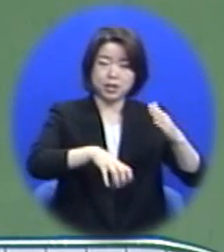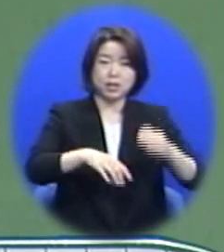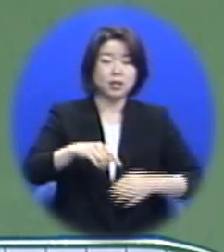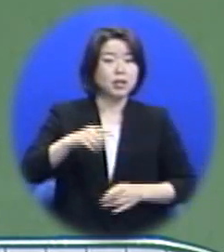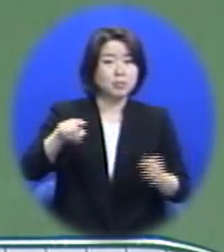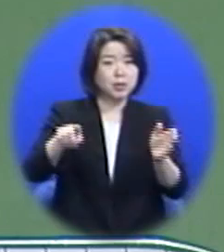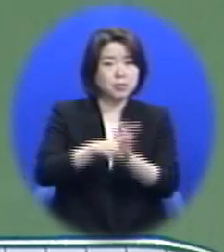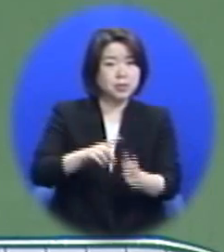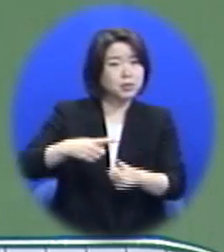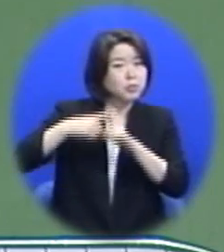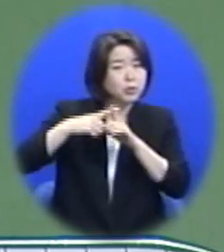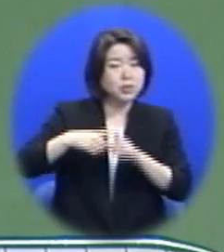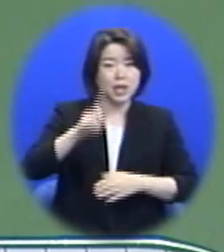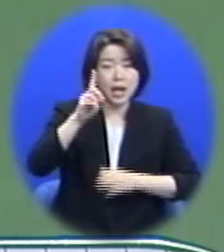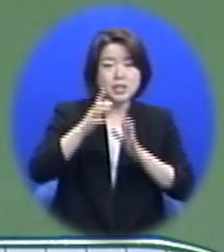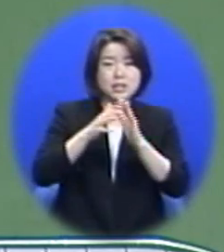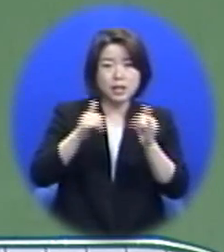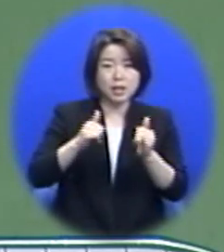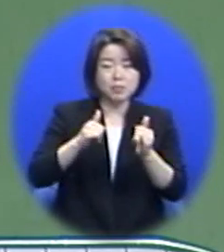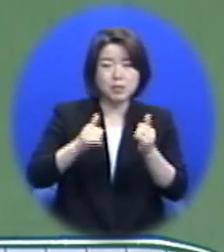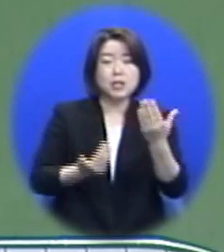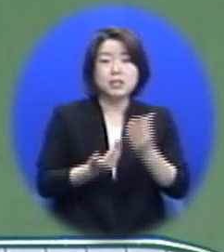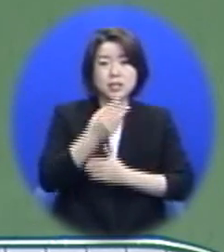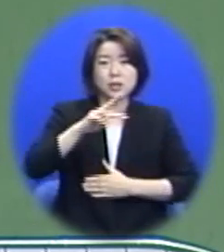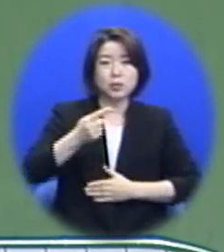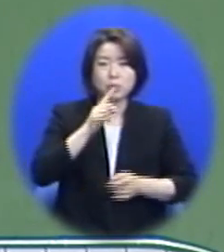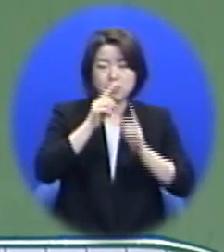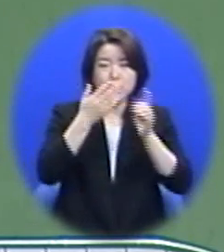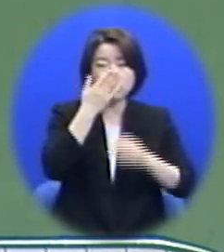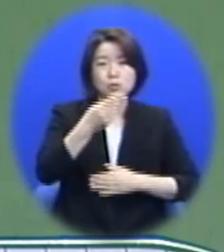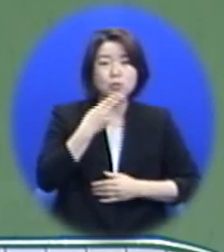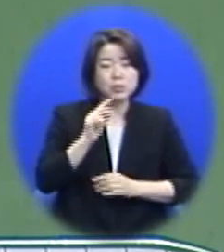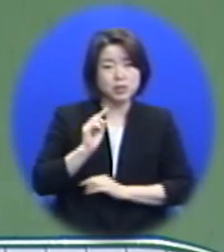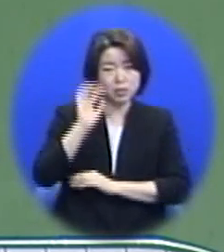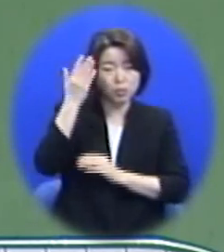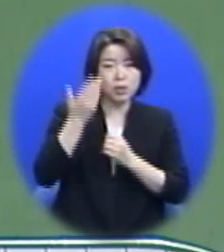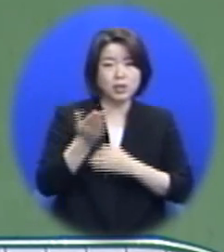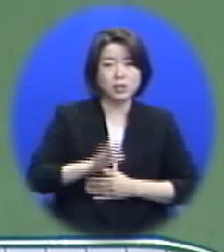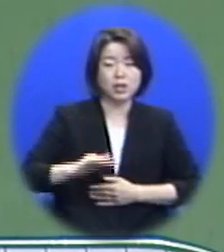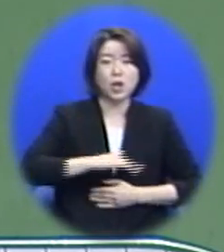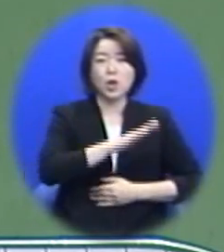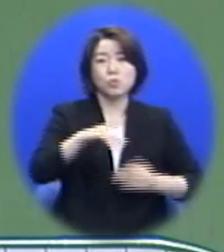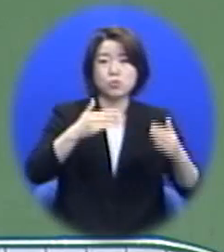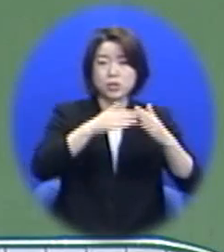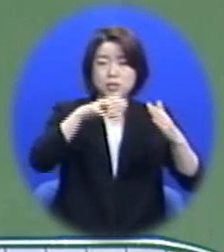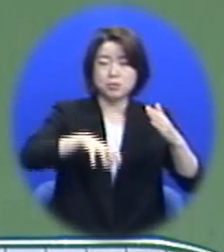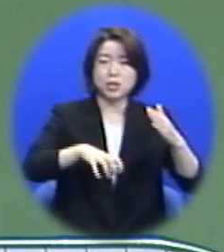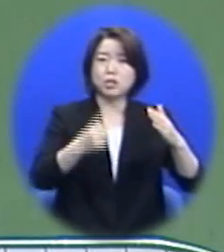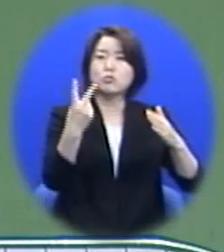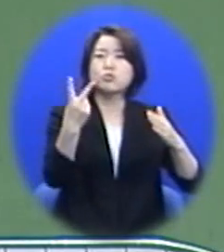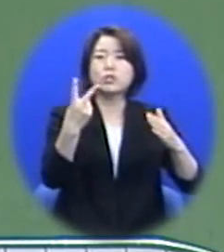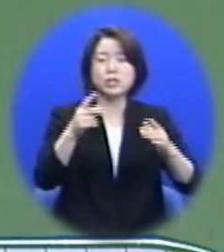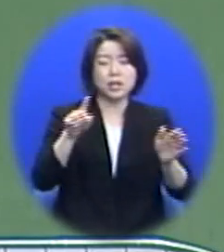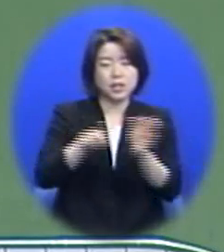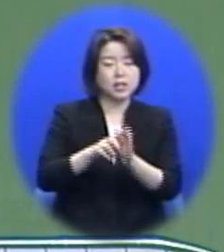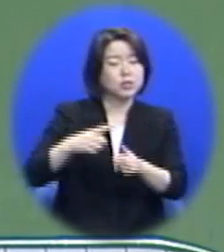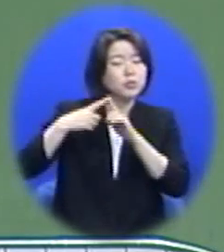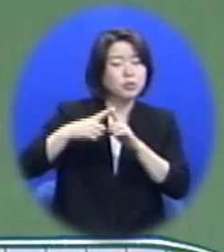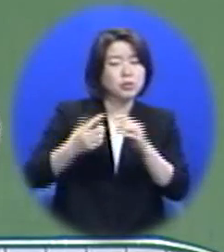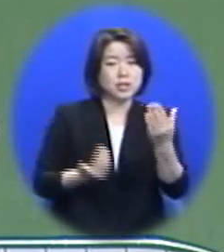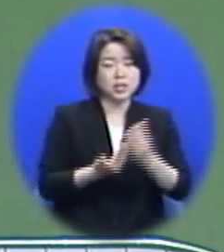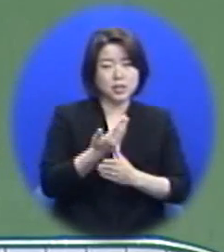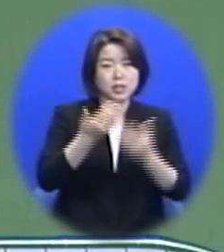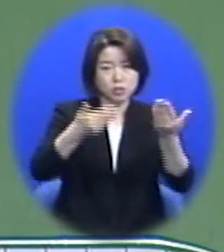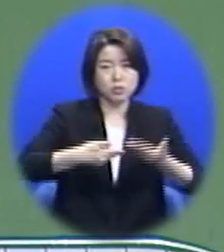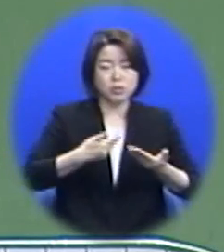나와도 말할 수 없는 은혜인데 우리 가문에 순교자가 둘씩이나 나오게 하심을 감사합니다 미국 유학